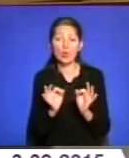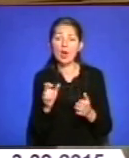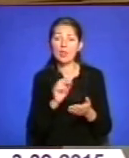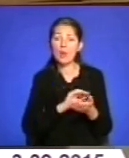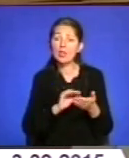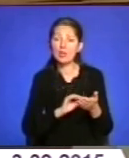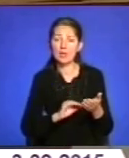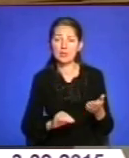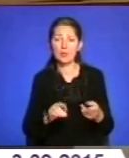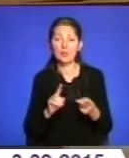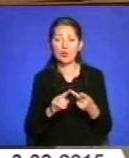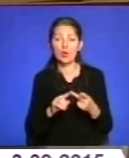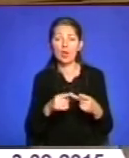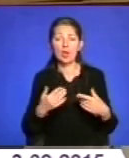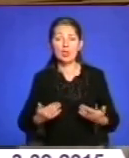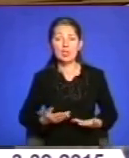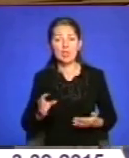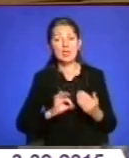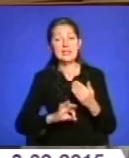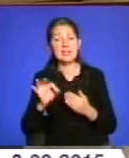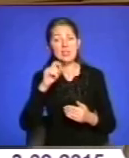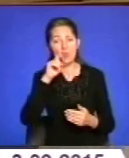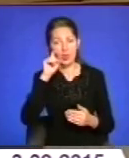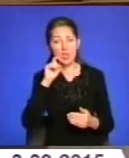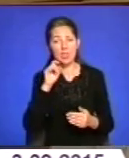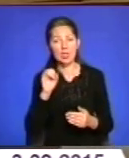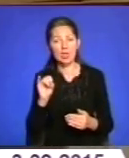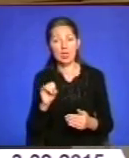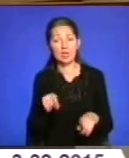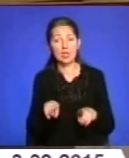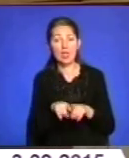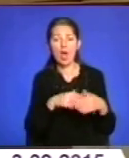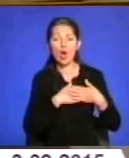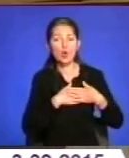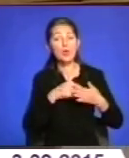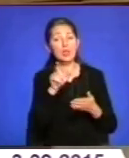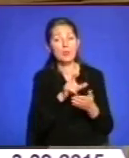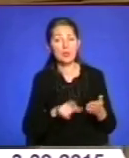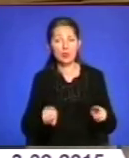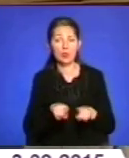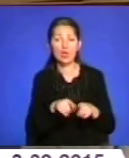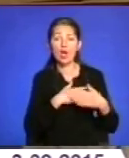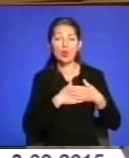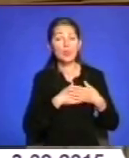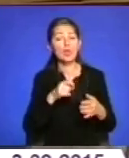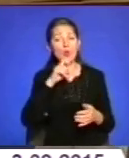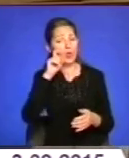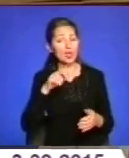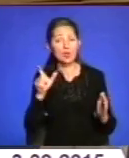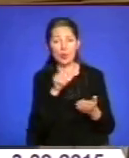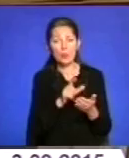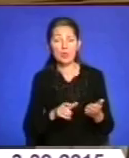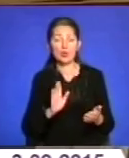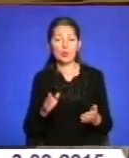що жити на Східній Україні, і так любити пісню, і так любити саме українську пісню, і бути таким